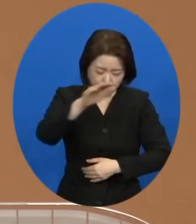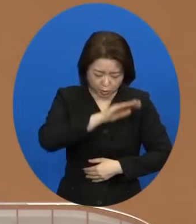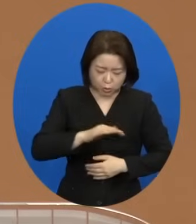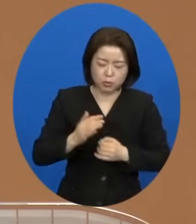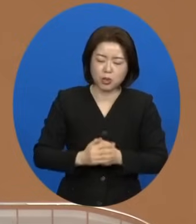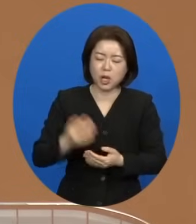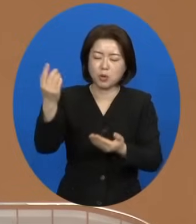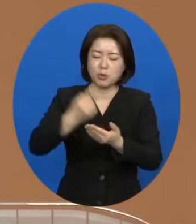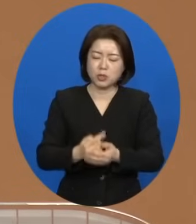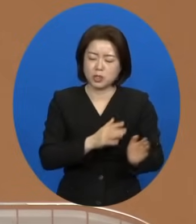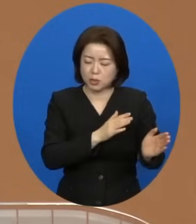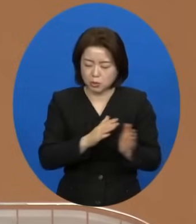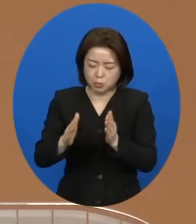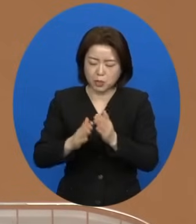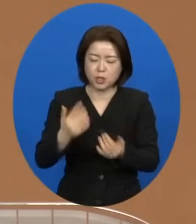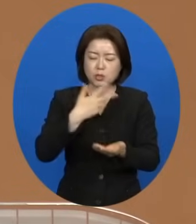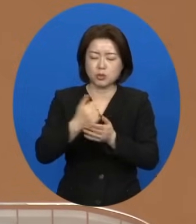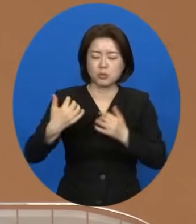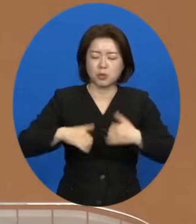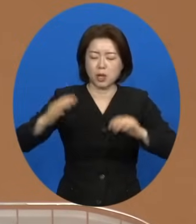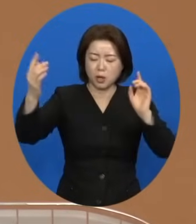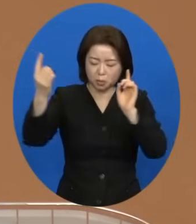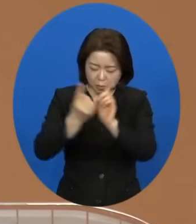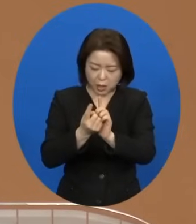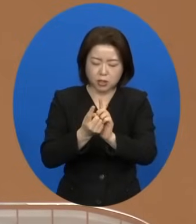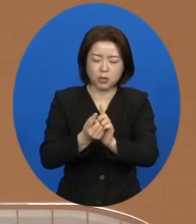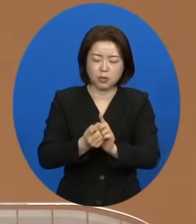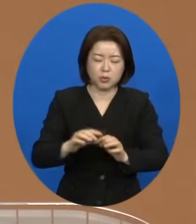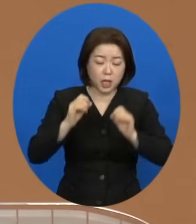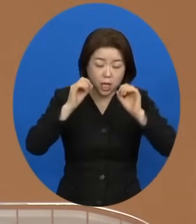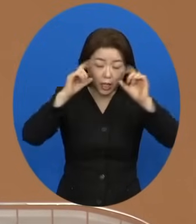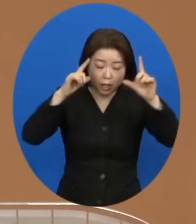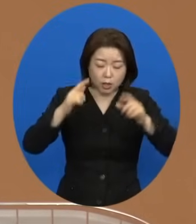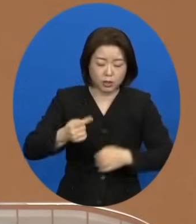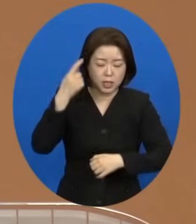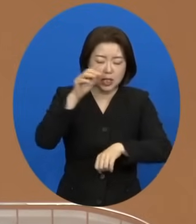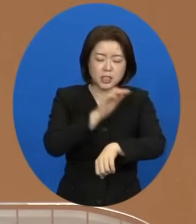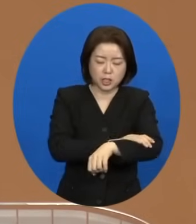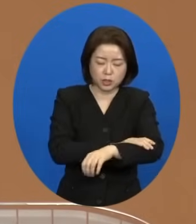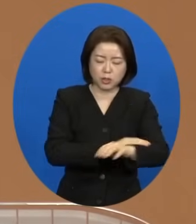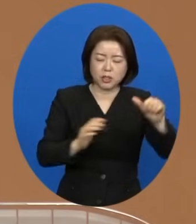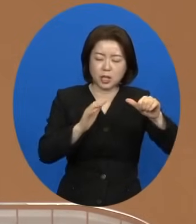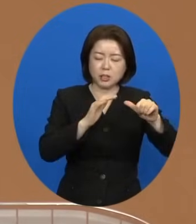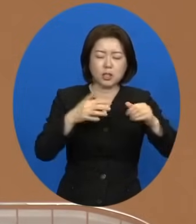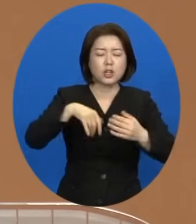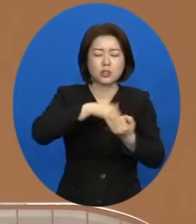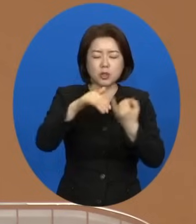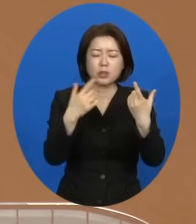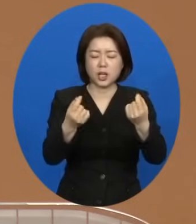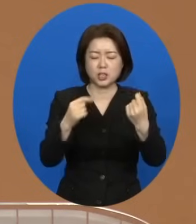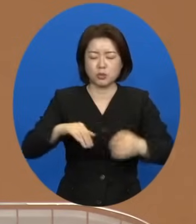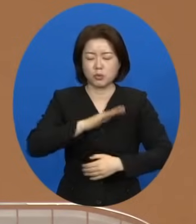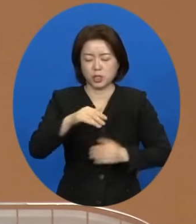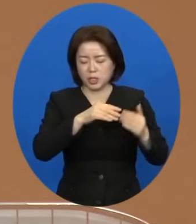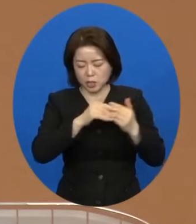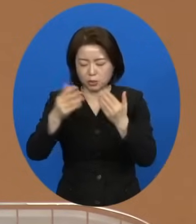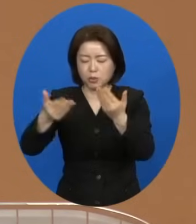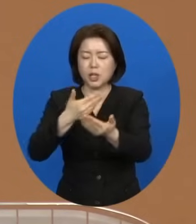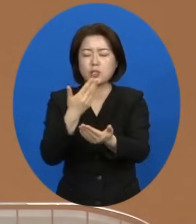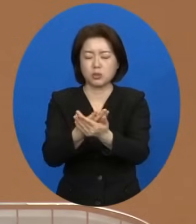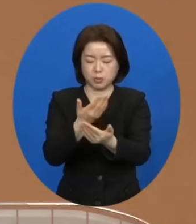오실길을 예비하며 주를 맞이하는 우리 깨어 있는 지혜로는 다섯 처녀가 될 수 있도록 주여 인도하여